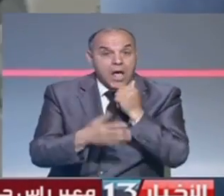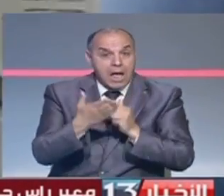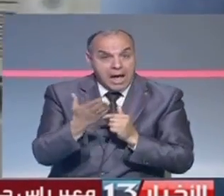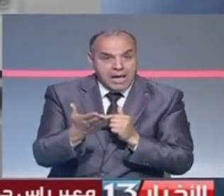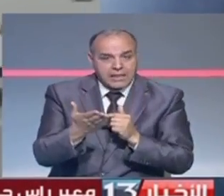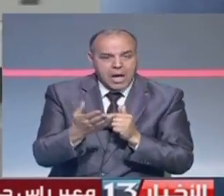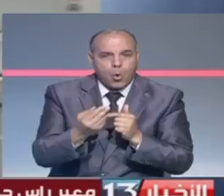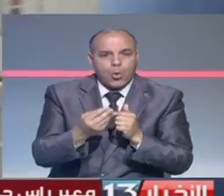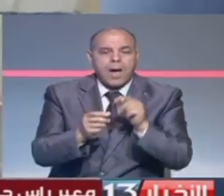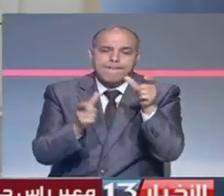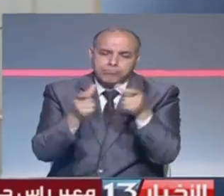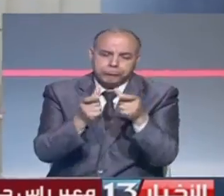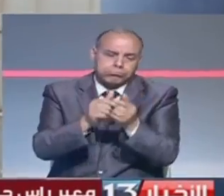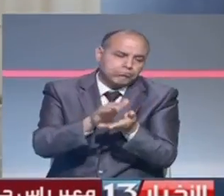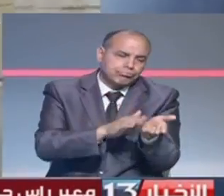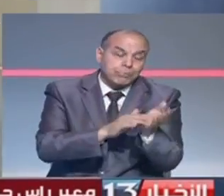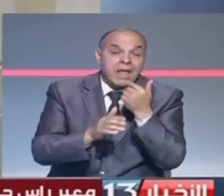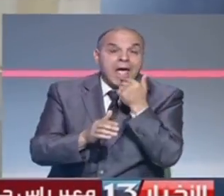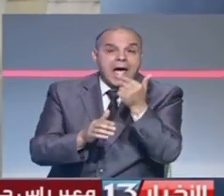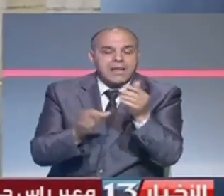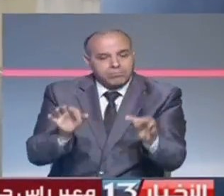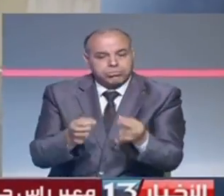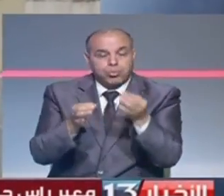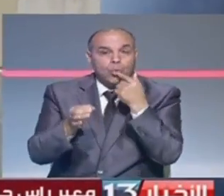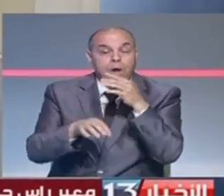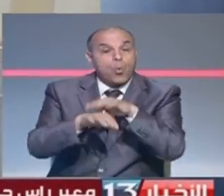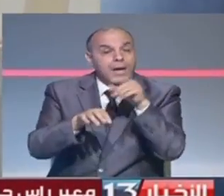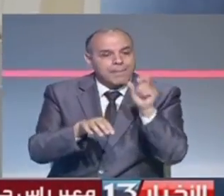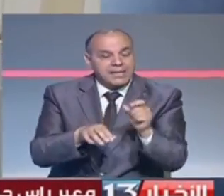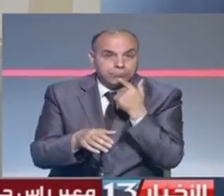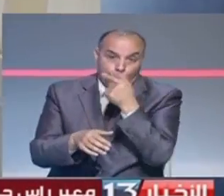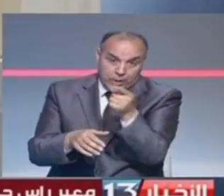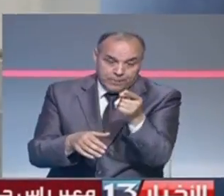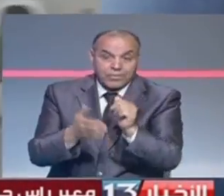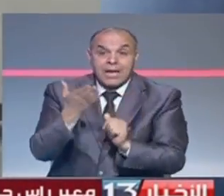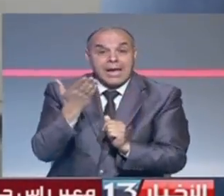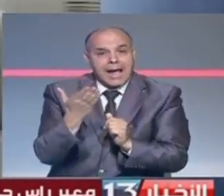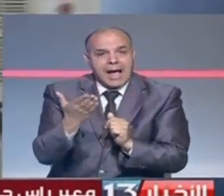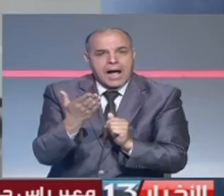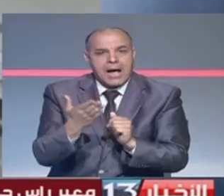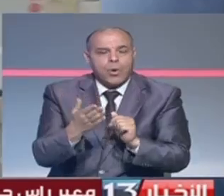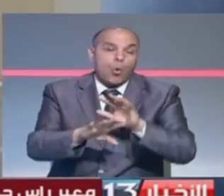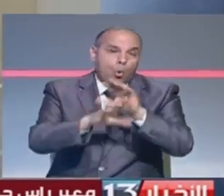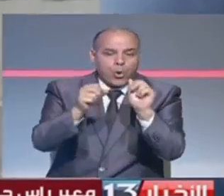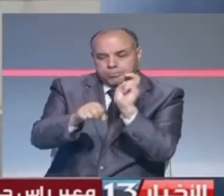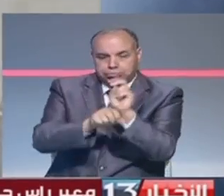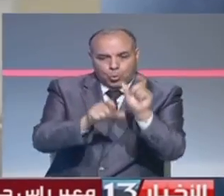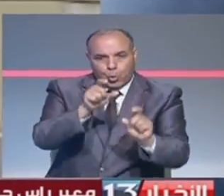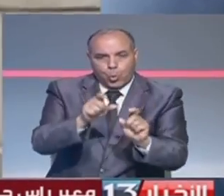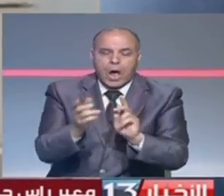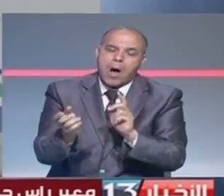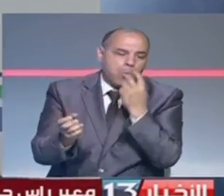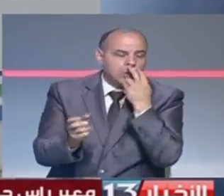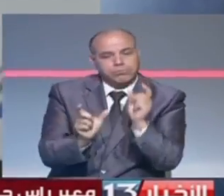عبر دفعات ووفق ما كشف عنه ويلي مدني حبيب شواطئ وسيخضع ال عالقون الى اجراءات